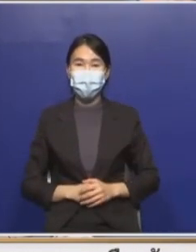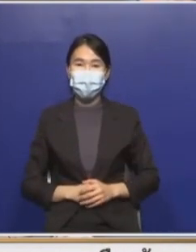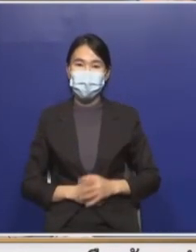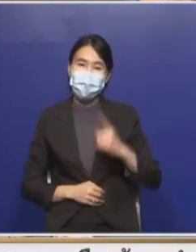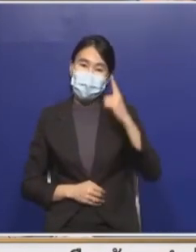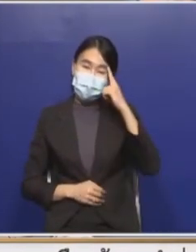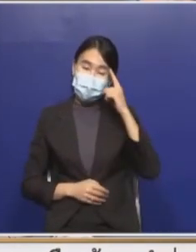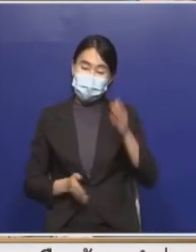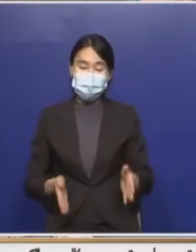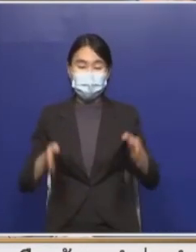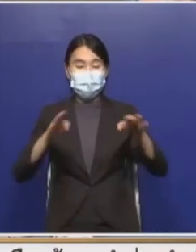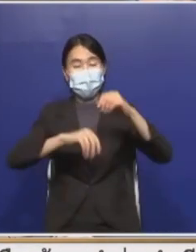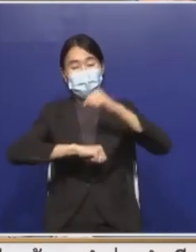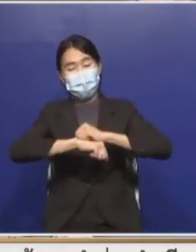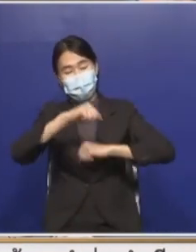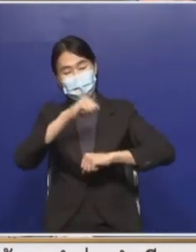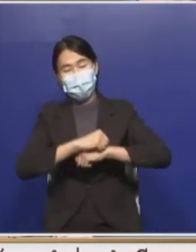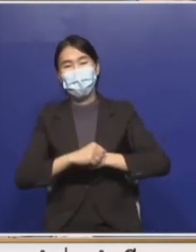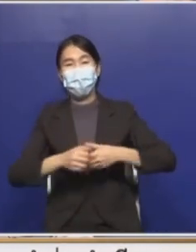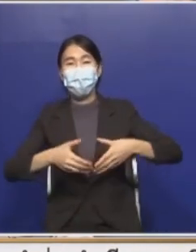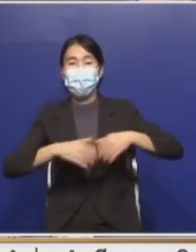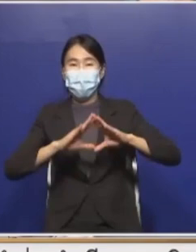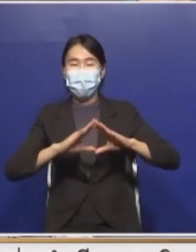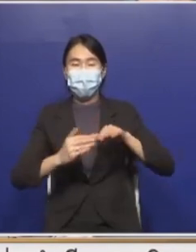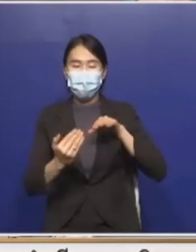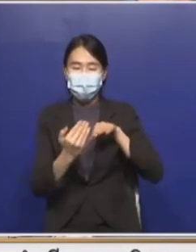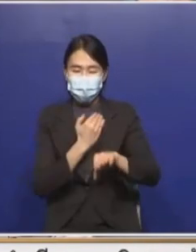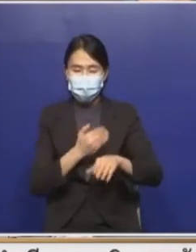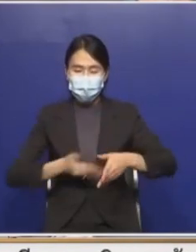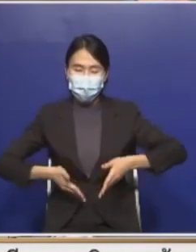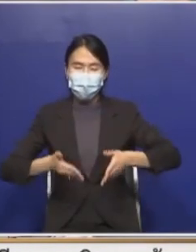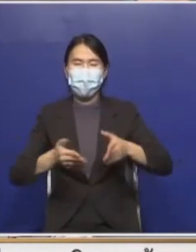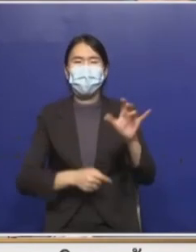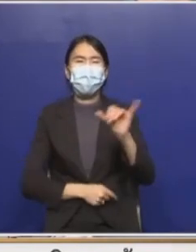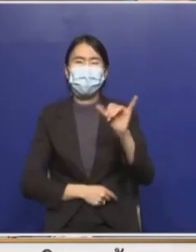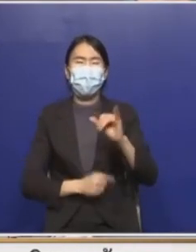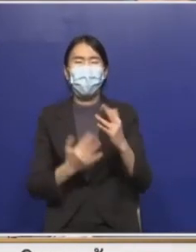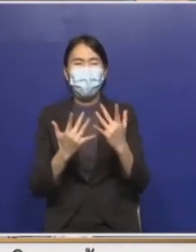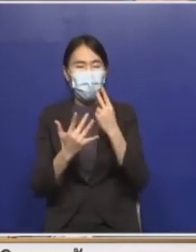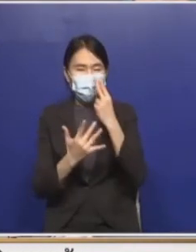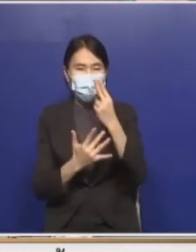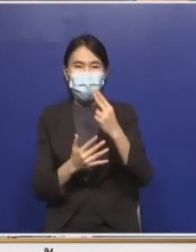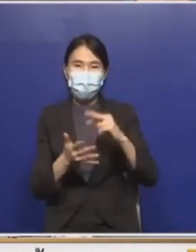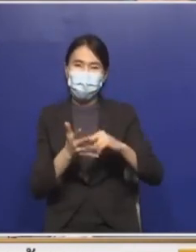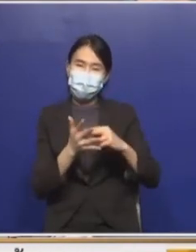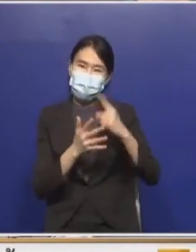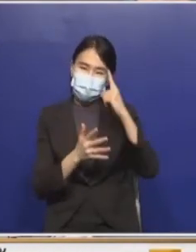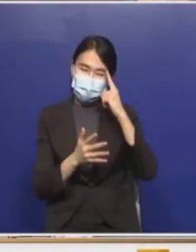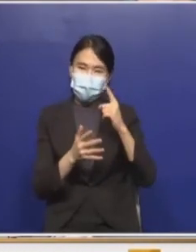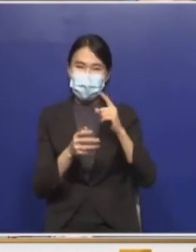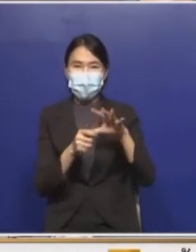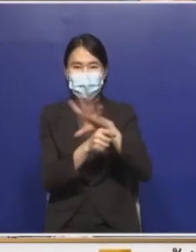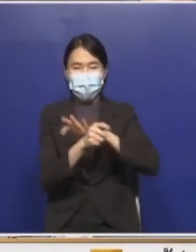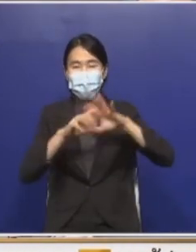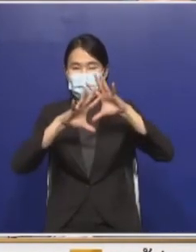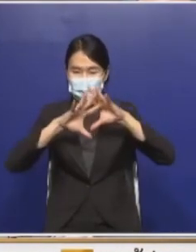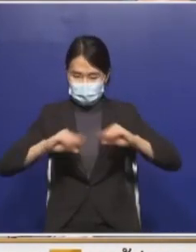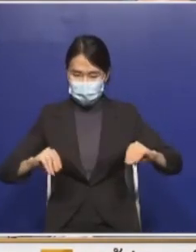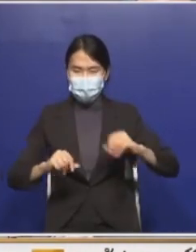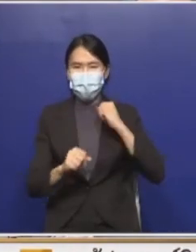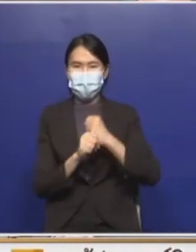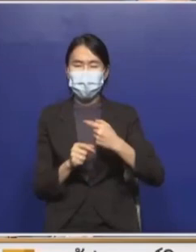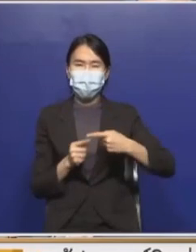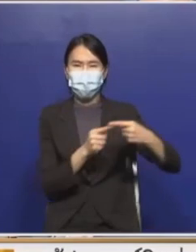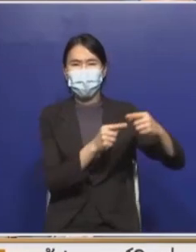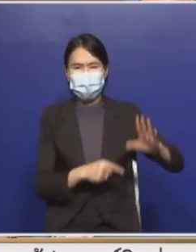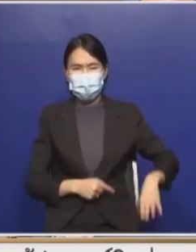างตึกหยุดสร้างถนนเอามาเพื่อหลุดพ้นจากโควิดให้ได้ท่านประ